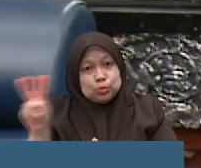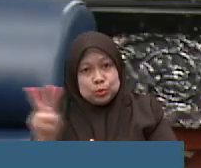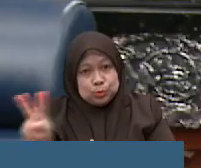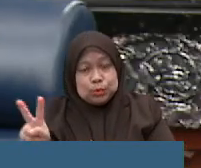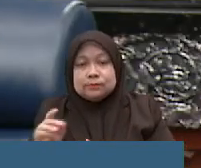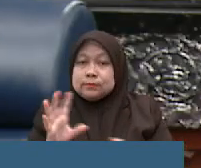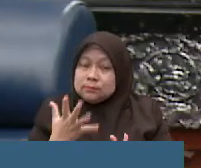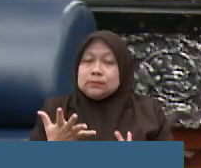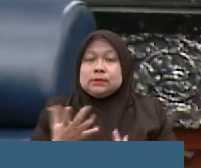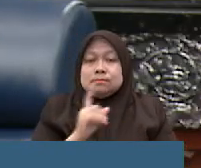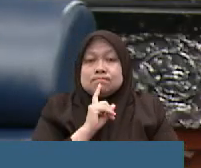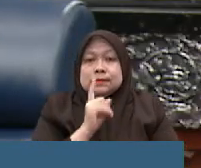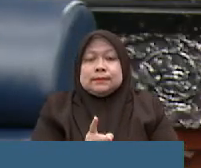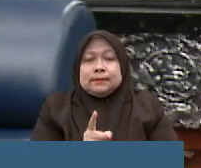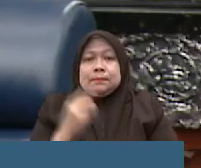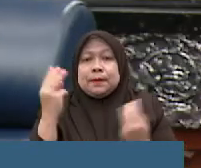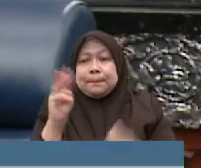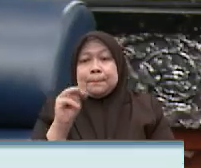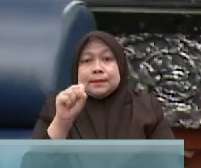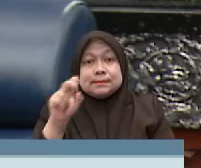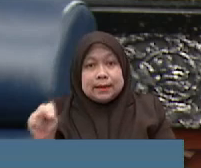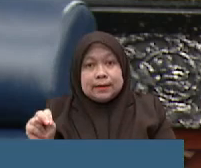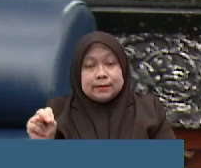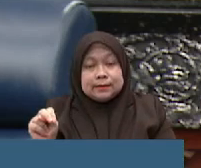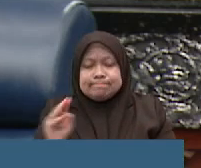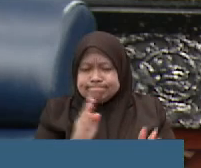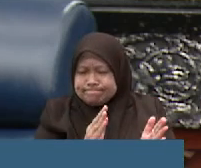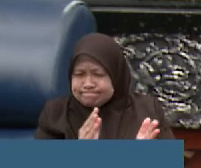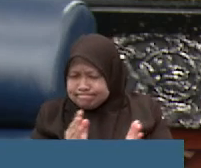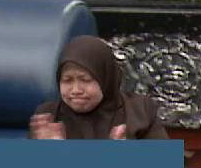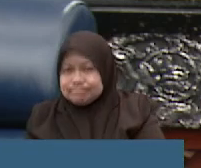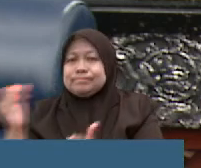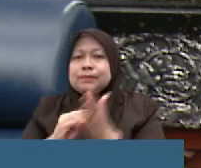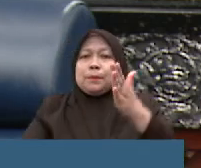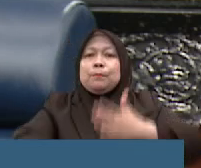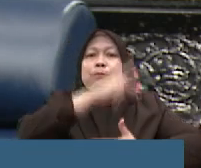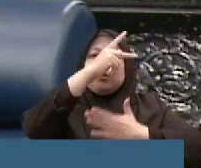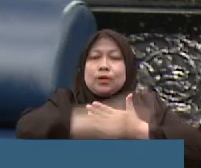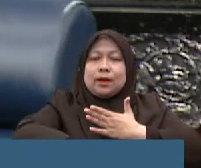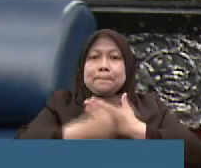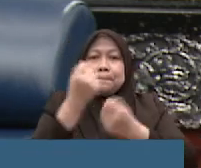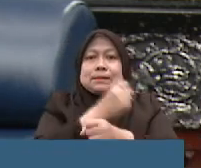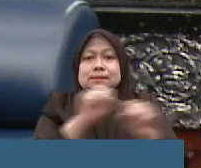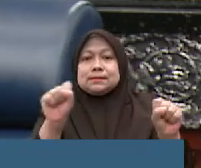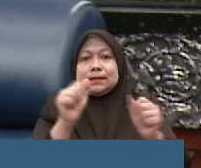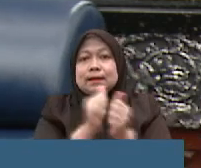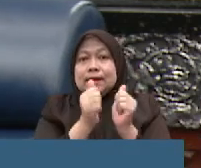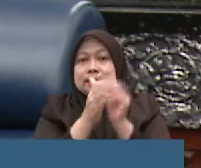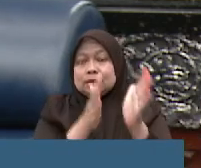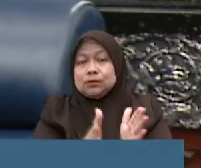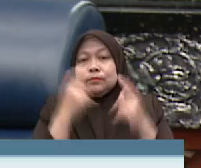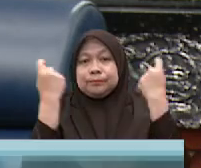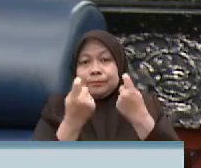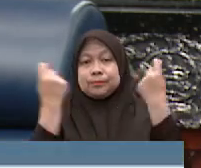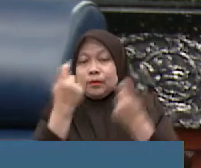ini telah menyebabkan pihak masih suka negara terpaksa menyusun semula program persediaan atlet ke arah teman